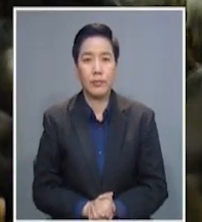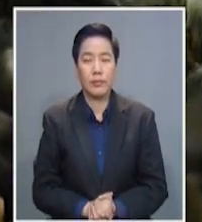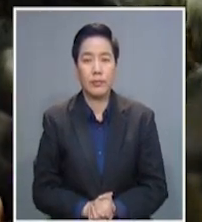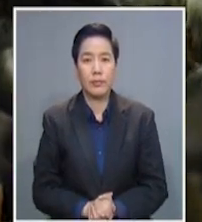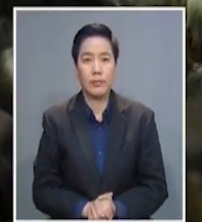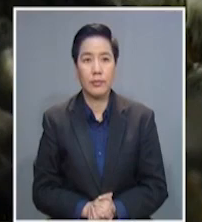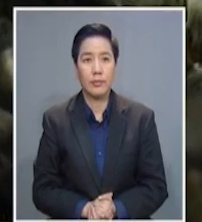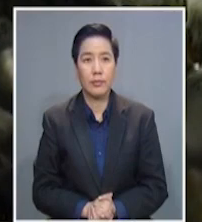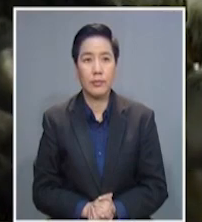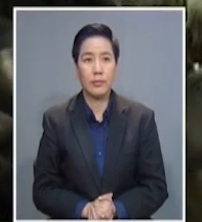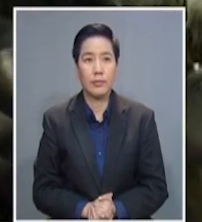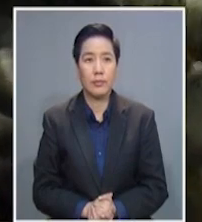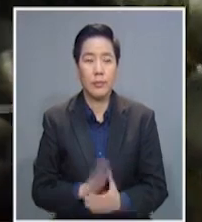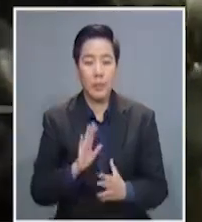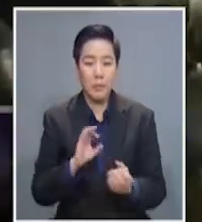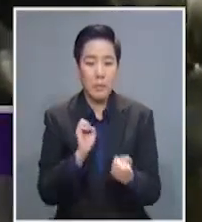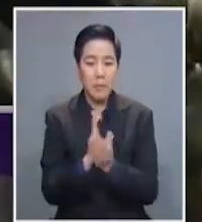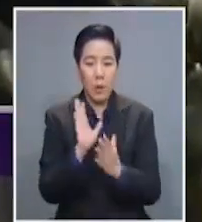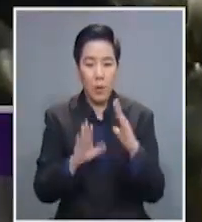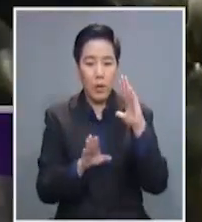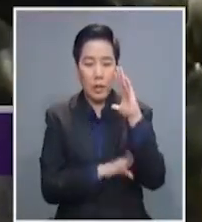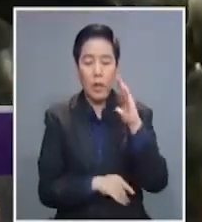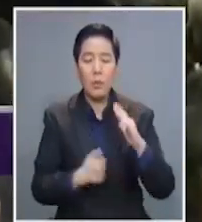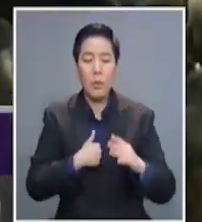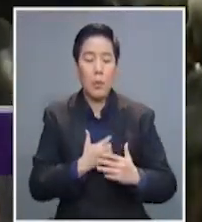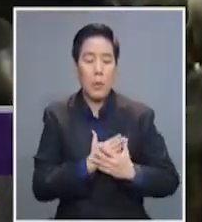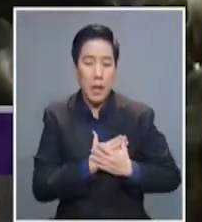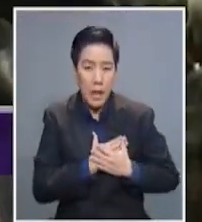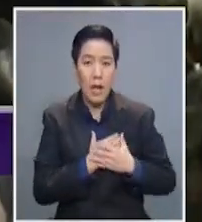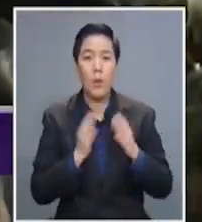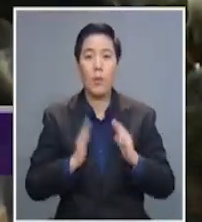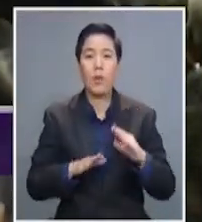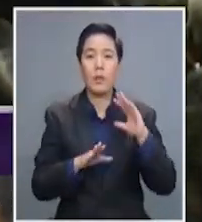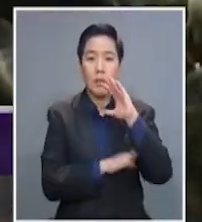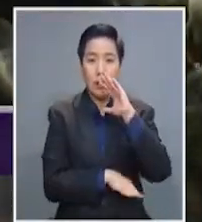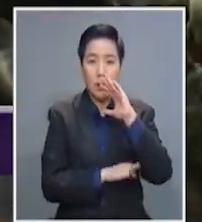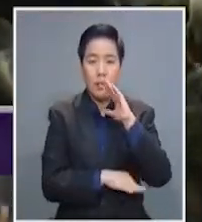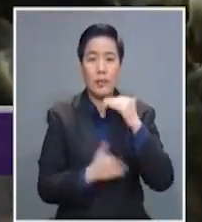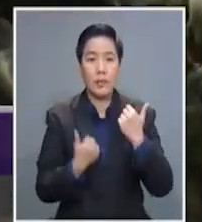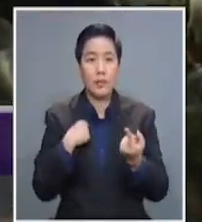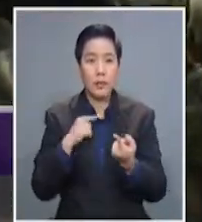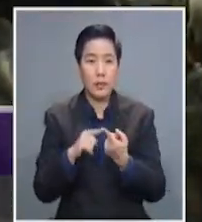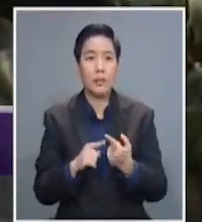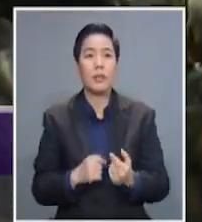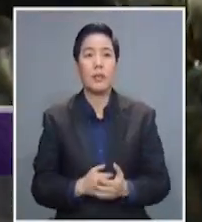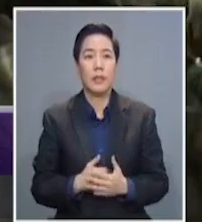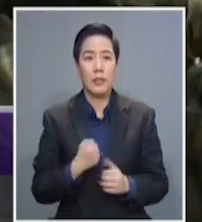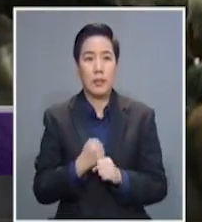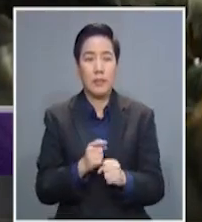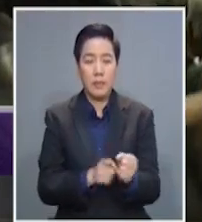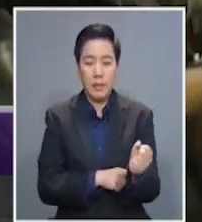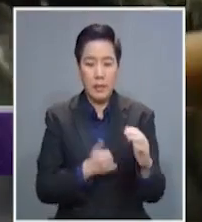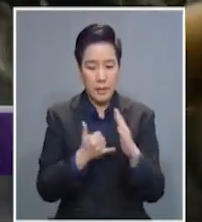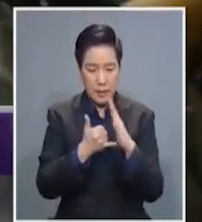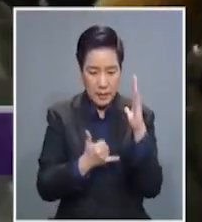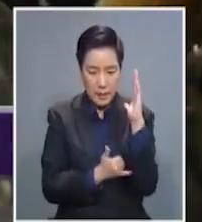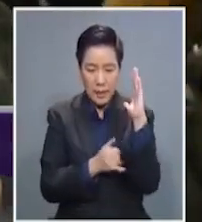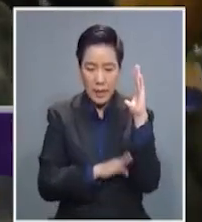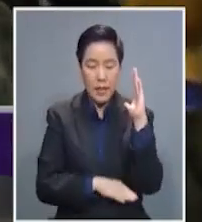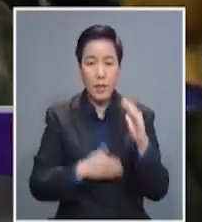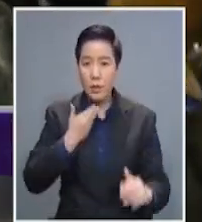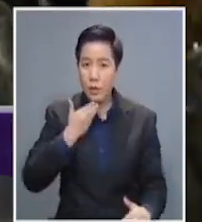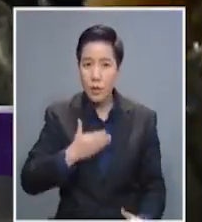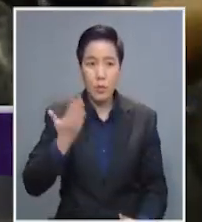ำร้ายน้ำใจคนได้ผมรู้ผมรักคนได้ผมตามเดินเป็นเจ้ามันเป็นสิบปีมาภาคใต้ตลอดนั่นแหละท่าน